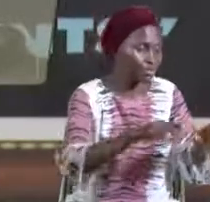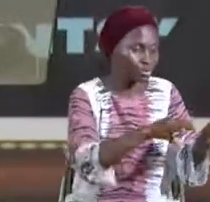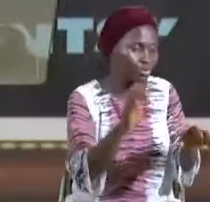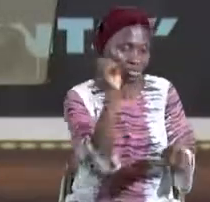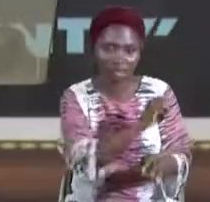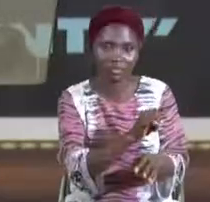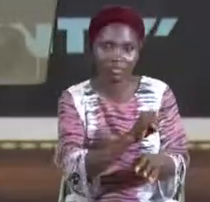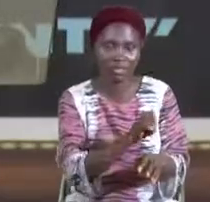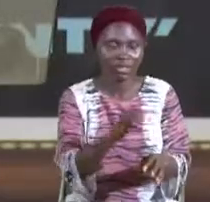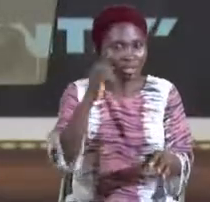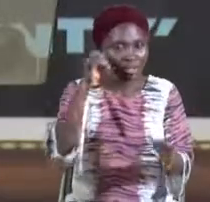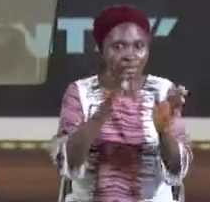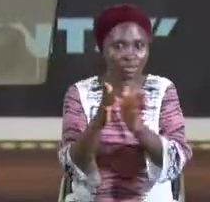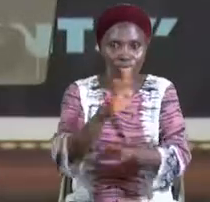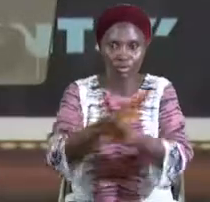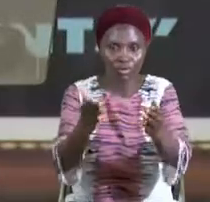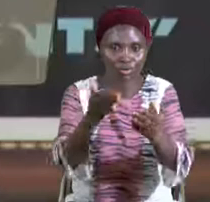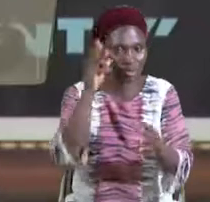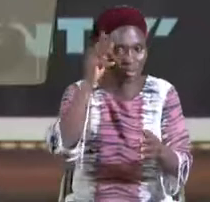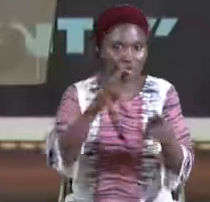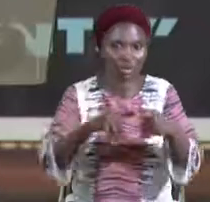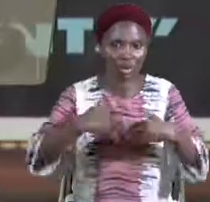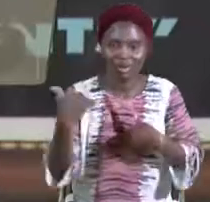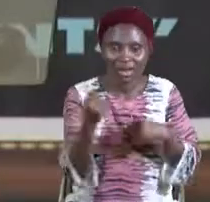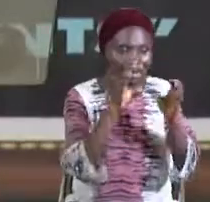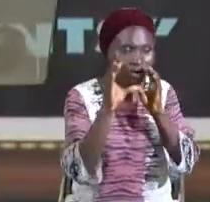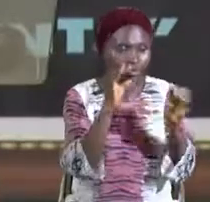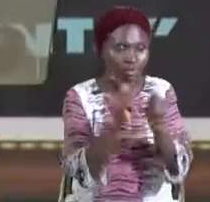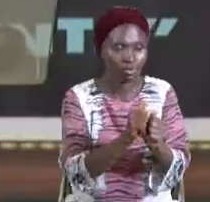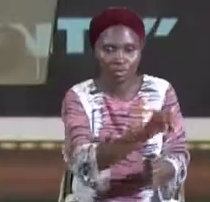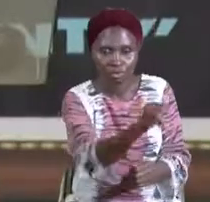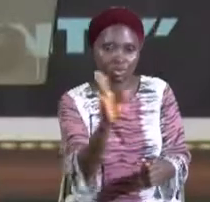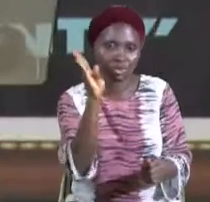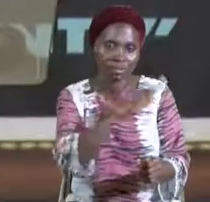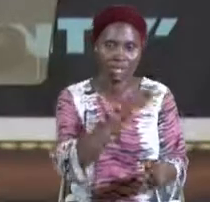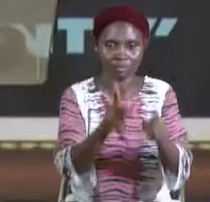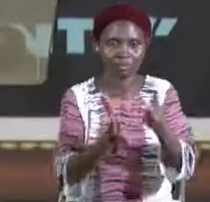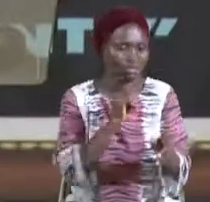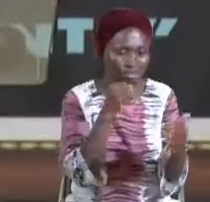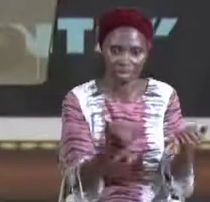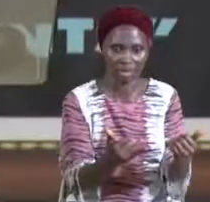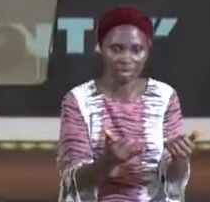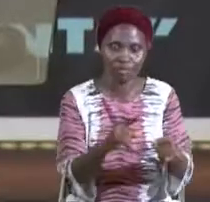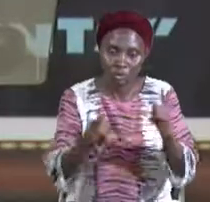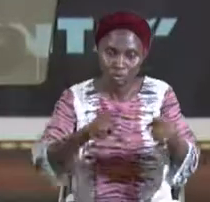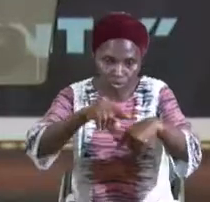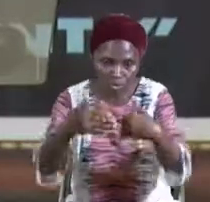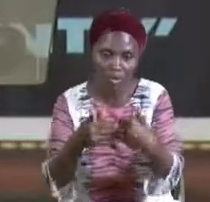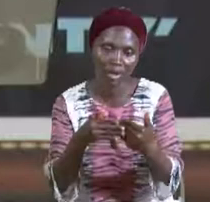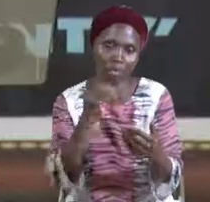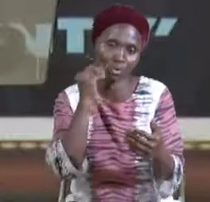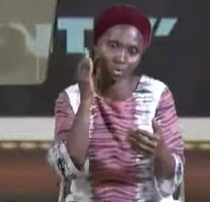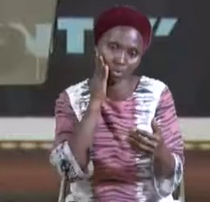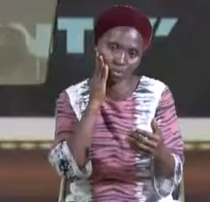pas qu'il ait de communion avec toutes ces mauvaises personnes. Pas maintenant, retourne à la